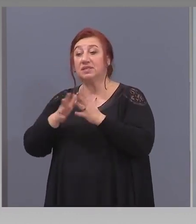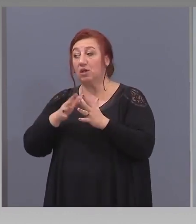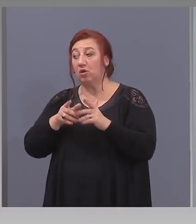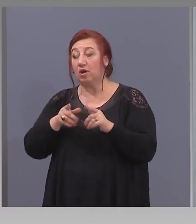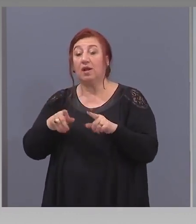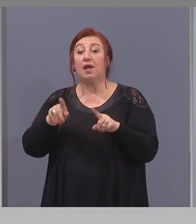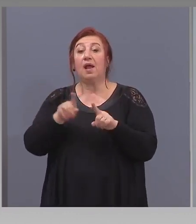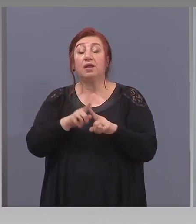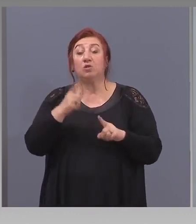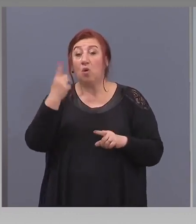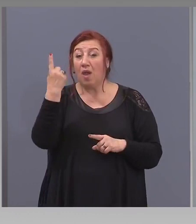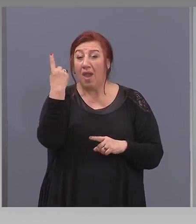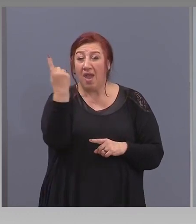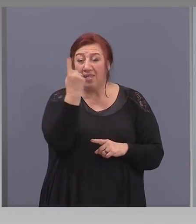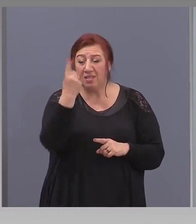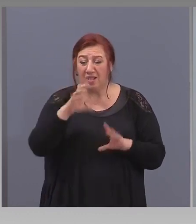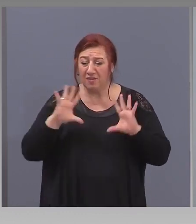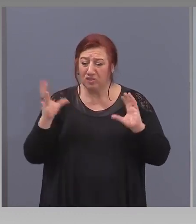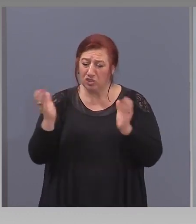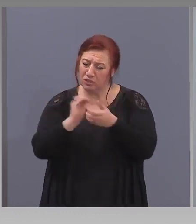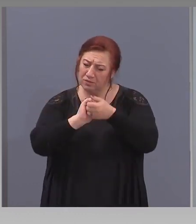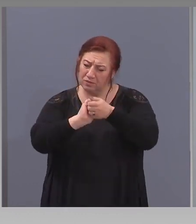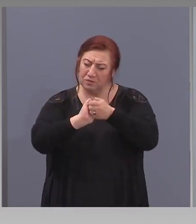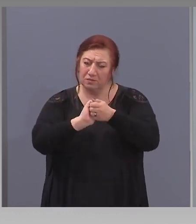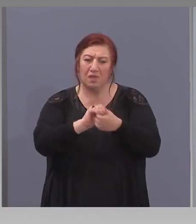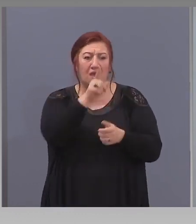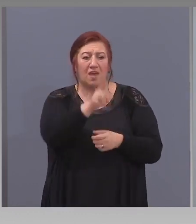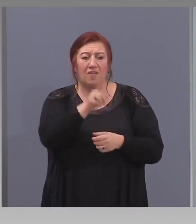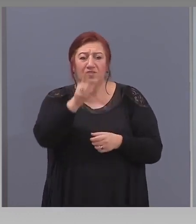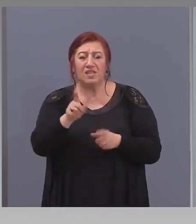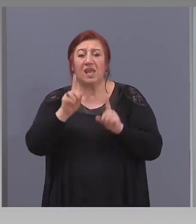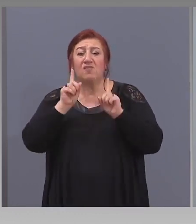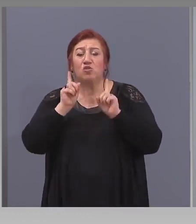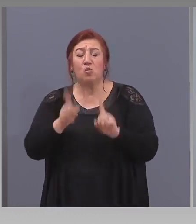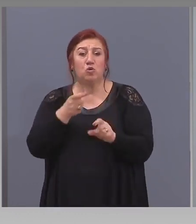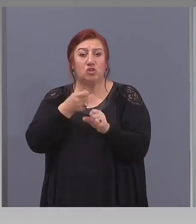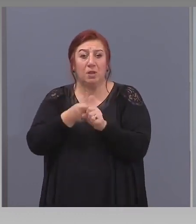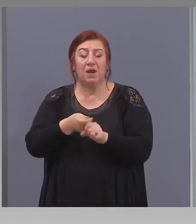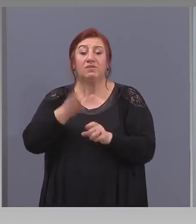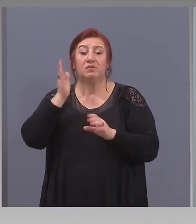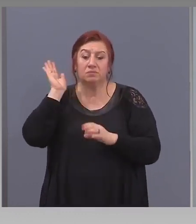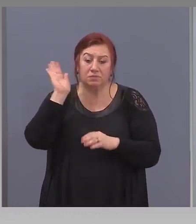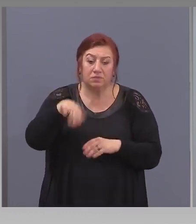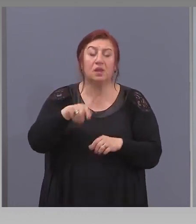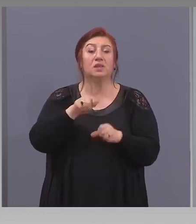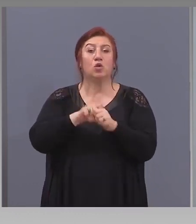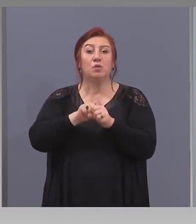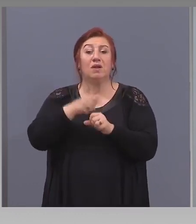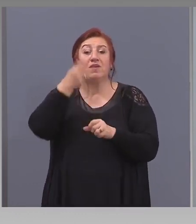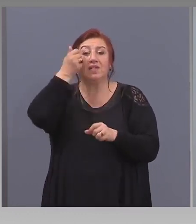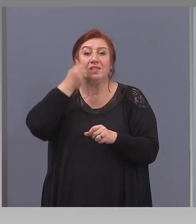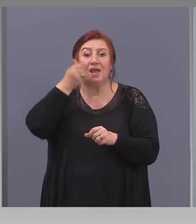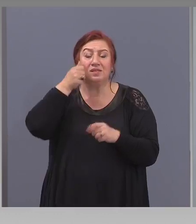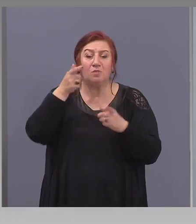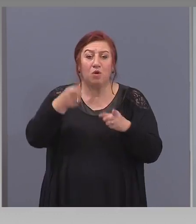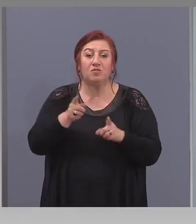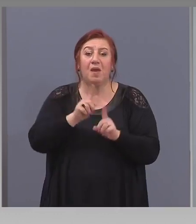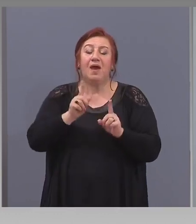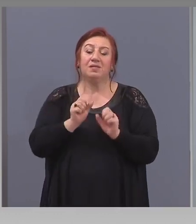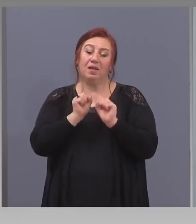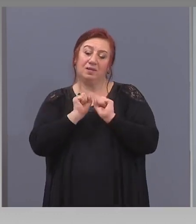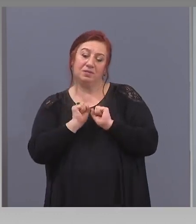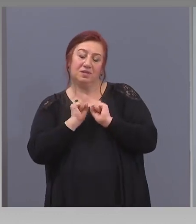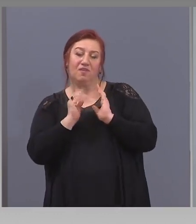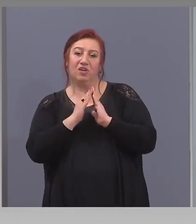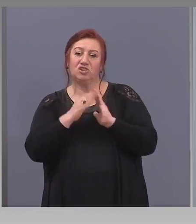Просто като един трябва да всеки, каквото може да прави, да го прави. Да го използваме. Не да ви кажа, си седа с къщи и